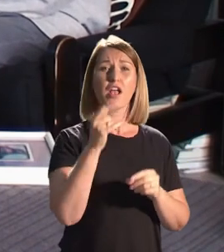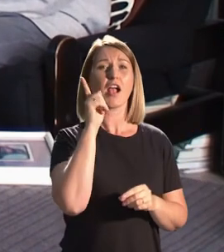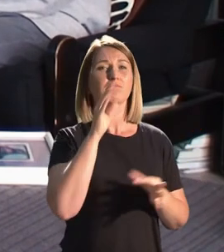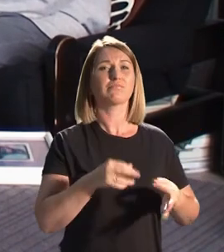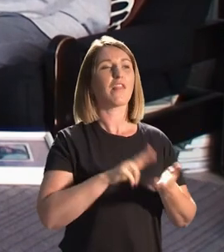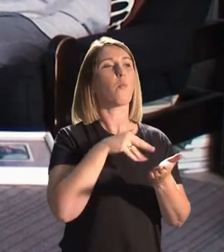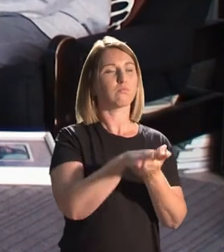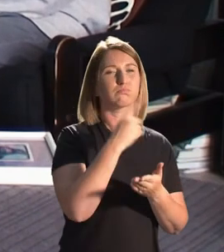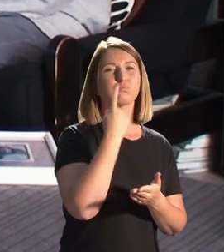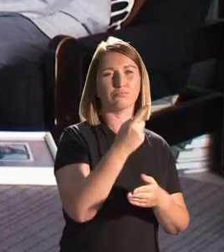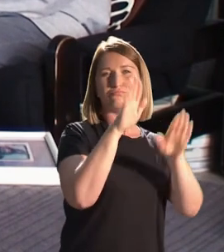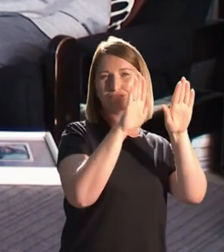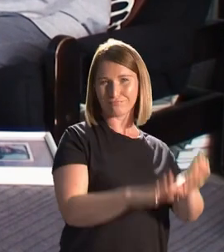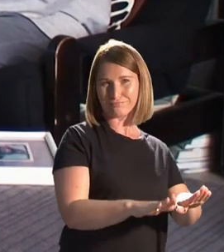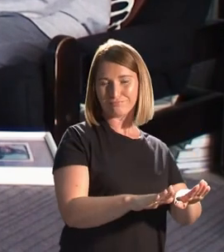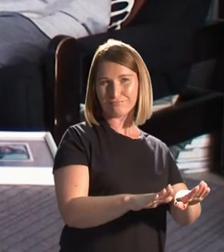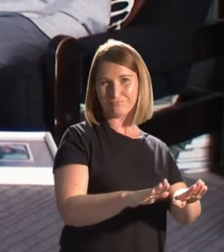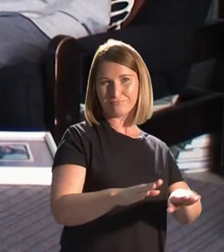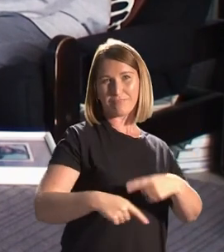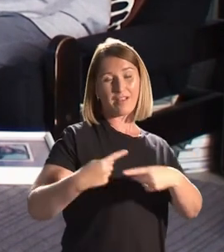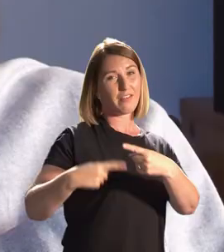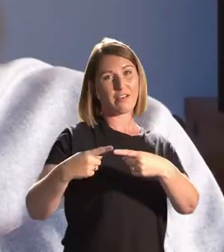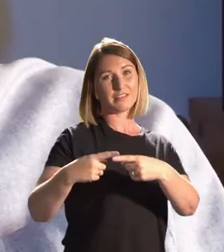początku powiedział, to pozostaje, to jest